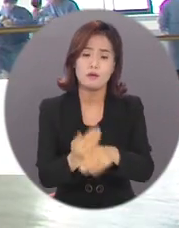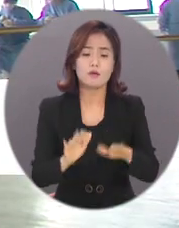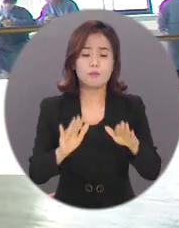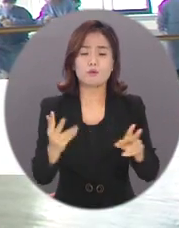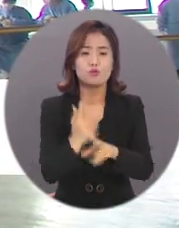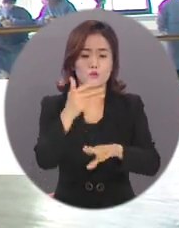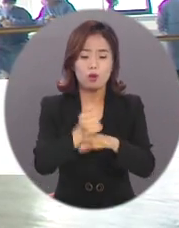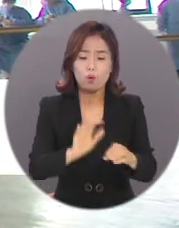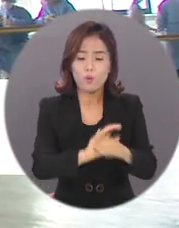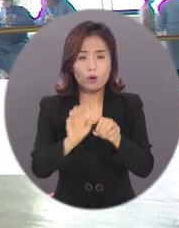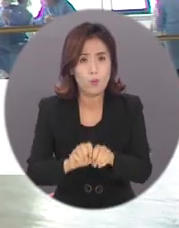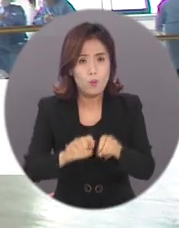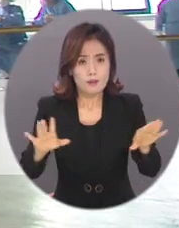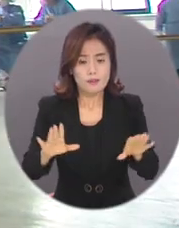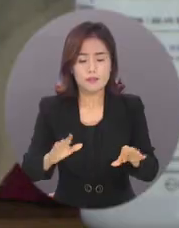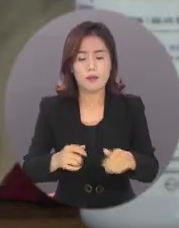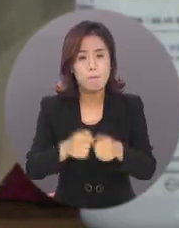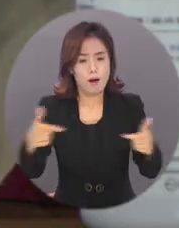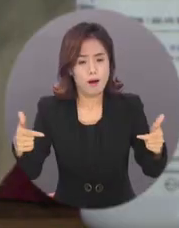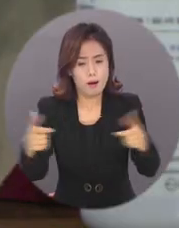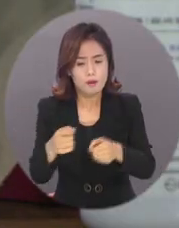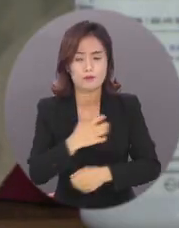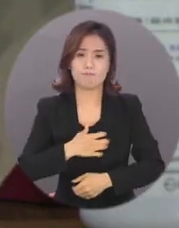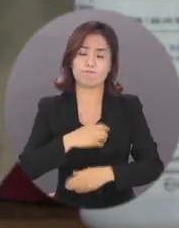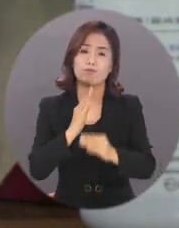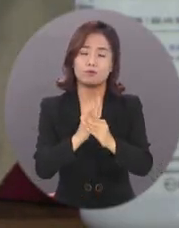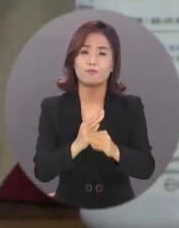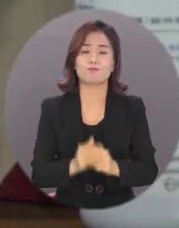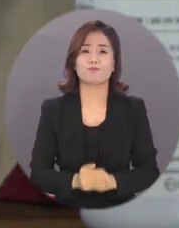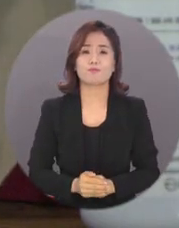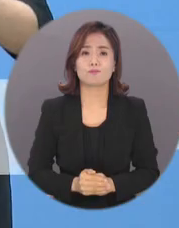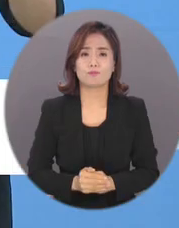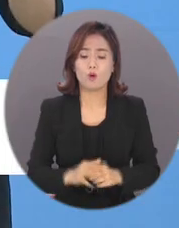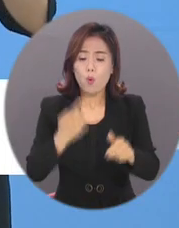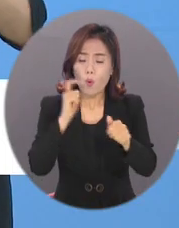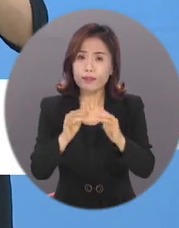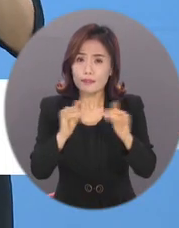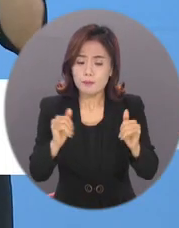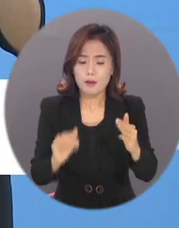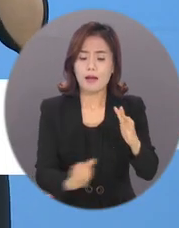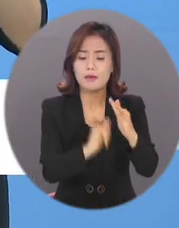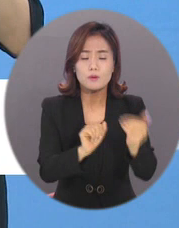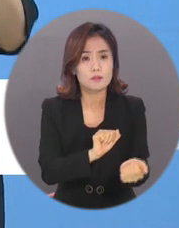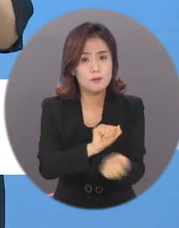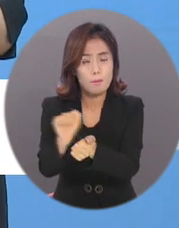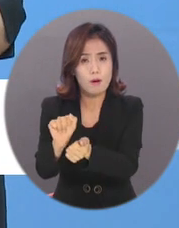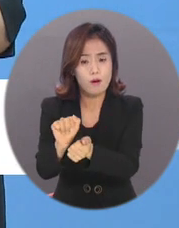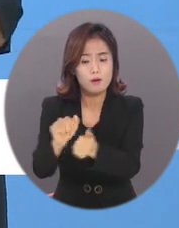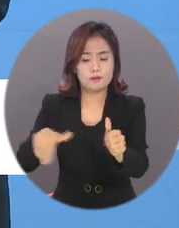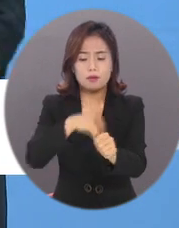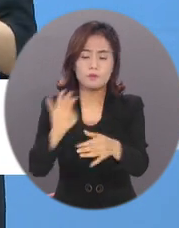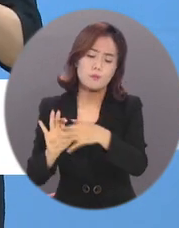이번 주말이 코로나19 확산세에 향방을 가를 고비가 될 것으로 보입니다. 확진이 된 사람이 가족에게 전파하는 이런